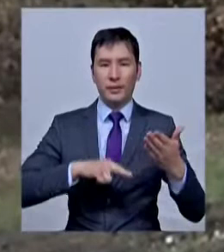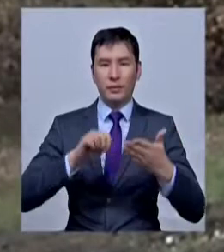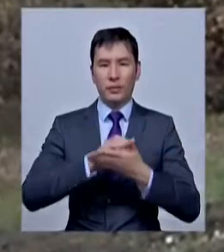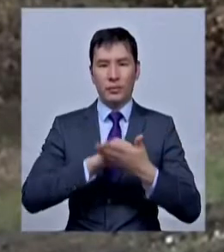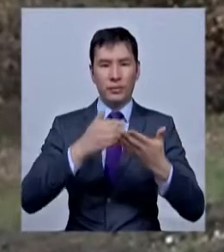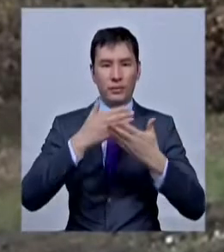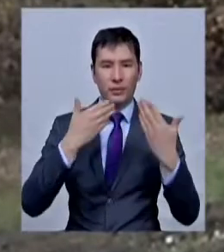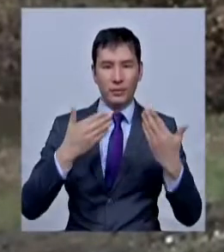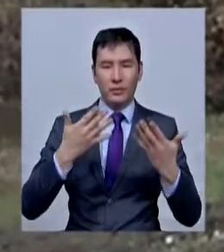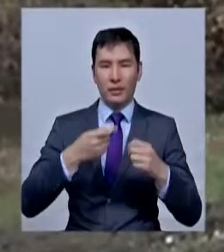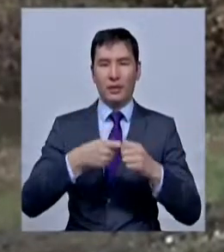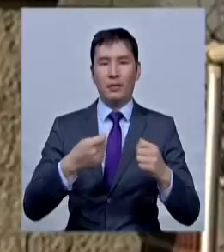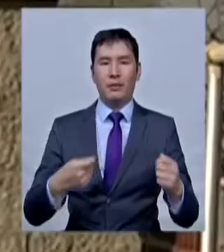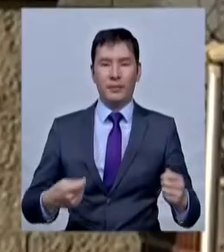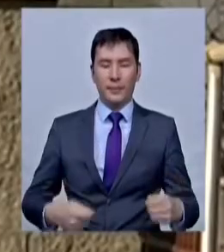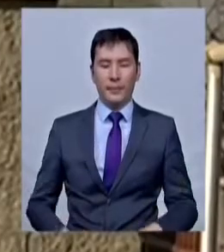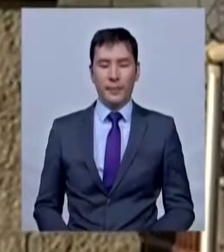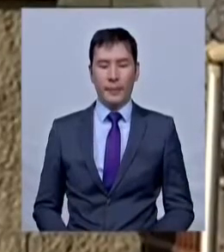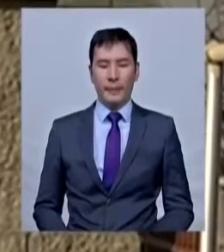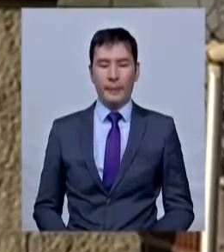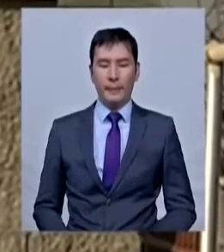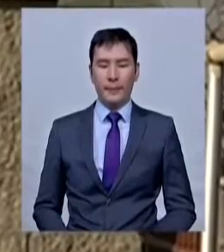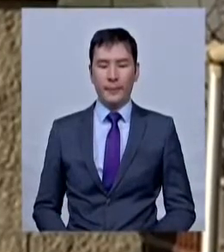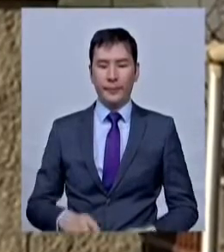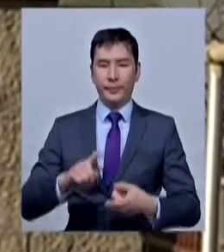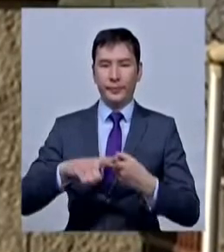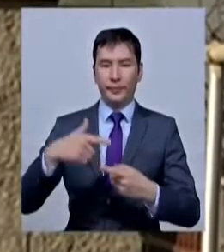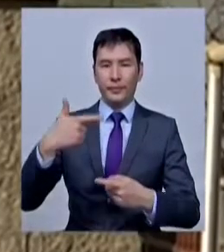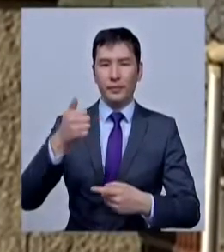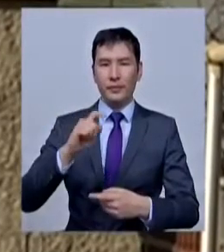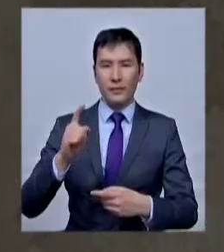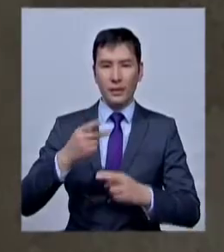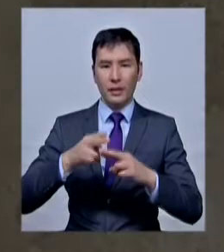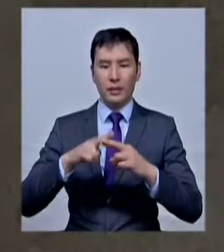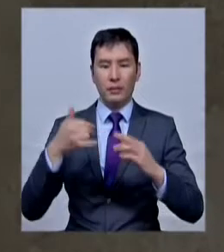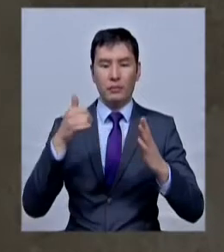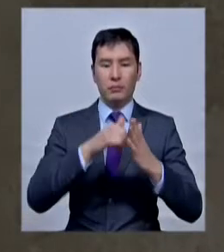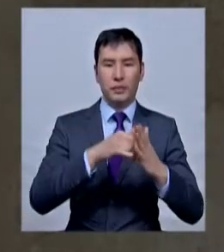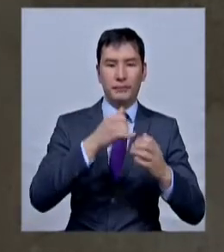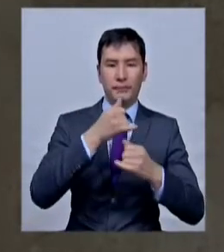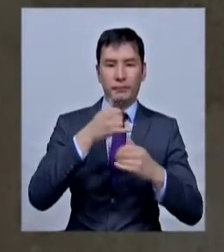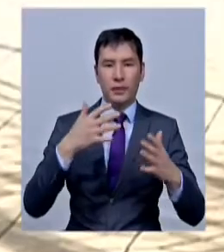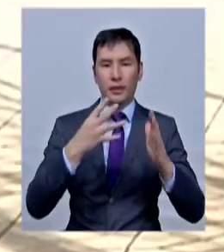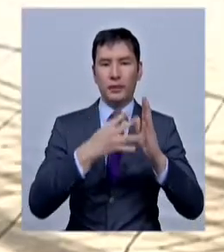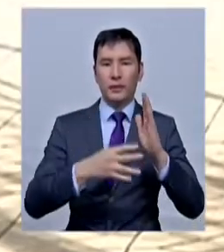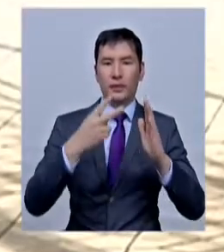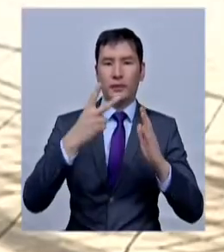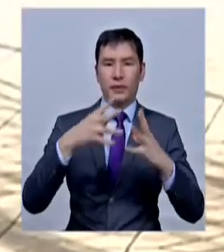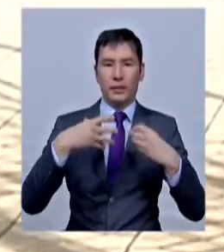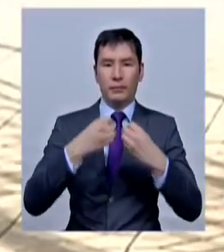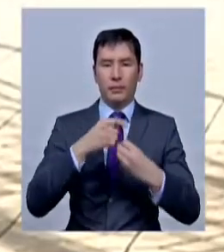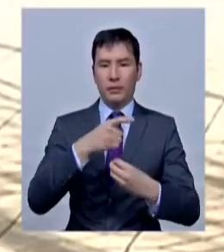газбен қамту үшін жұмыстары жүргізіліп жатыр. Қалада табиғи газ кіргізуге мүмкіндігі жоқ 92 жанұя болған. Басым